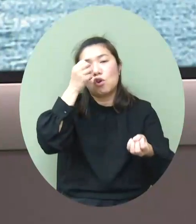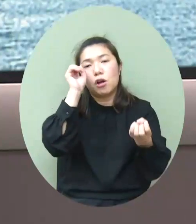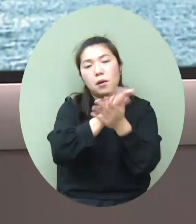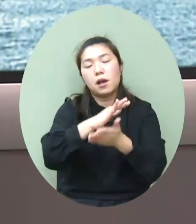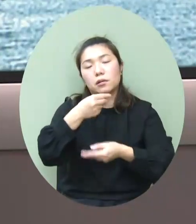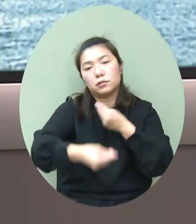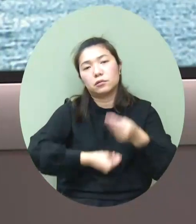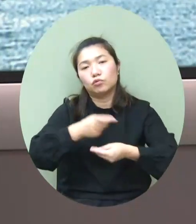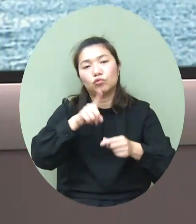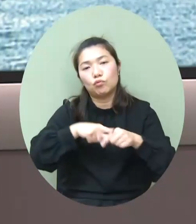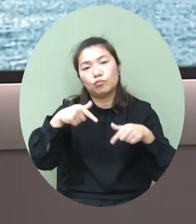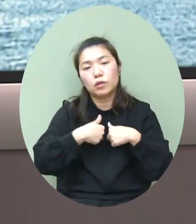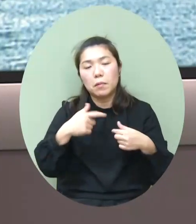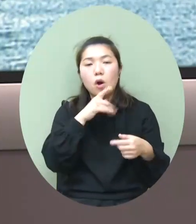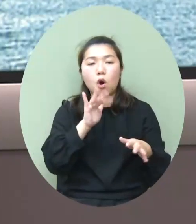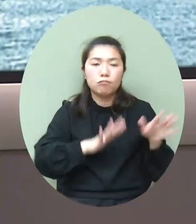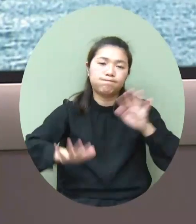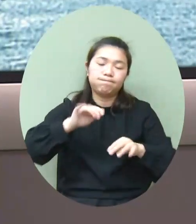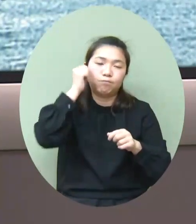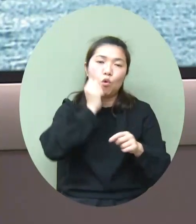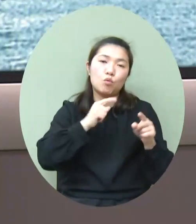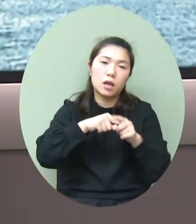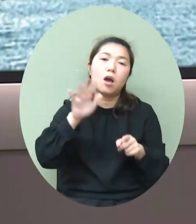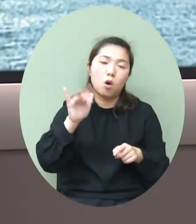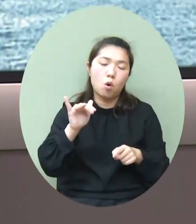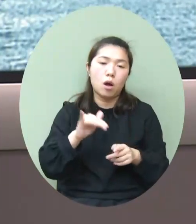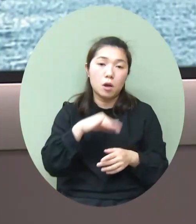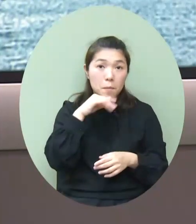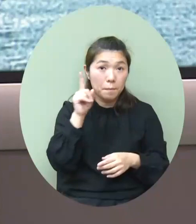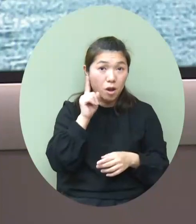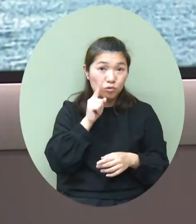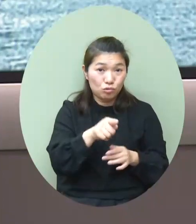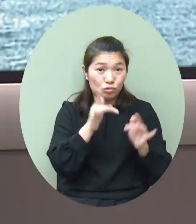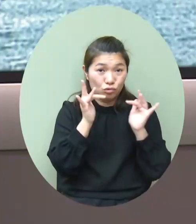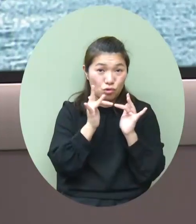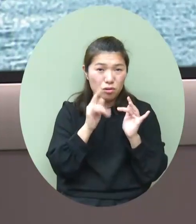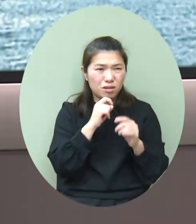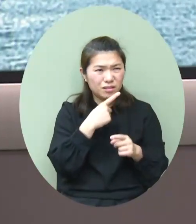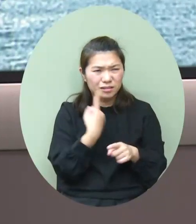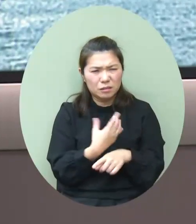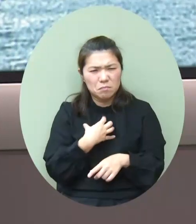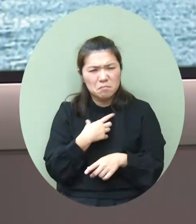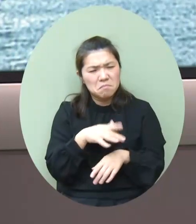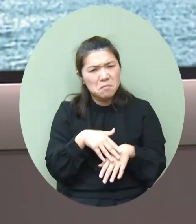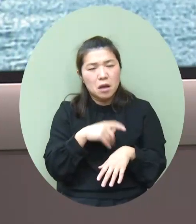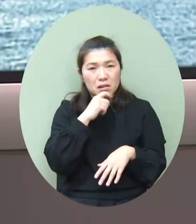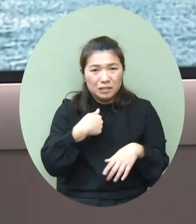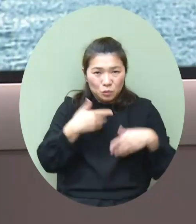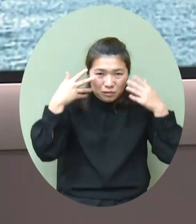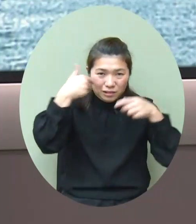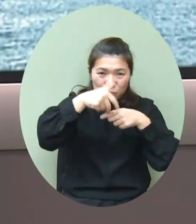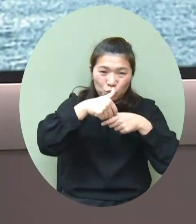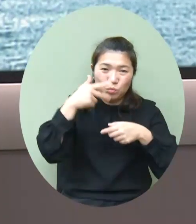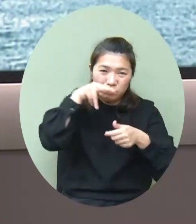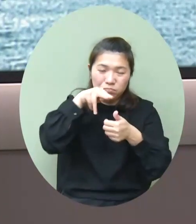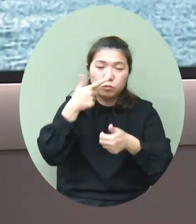北大屿山香港感染中心，还有亚博的治疗设施。如果是一些临床情况